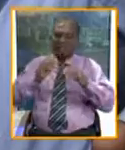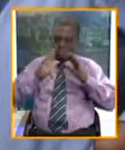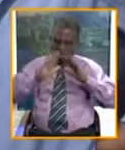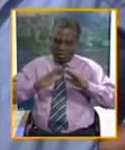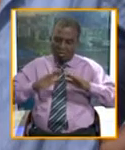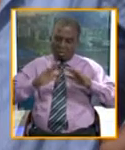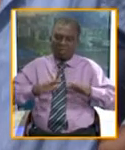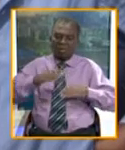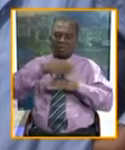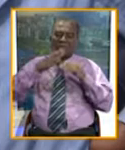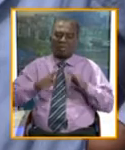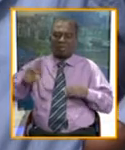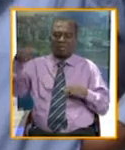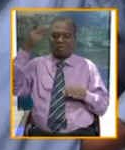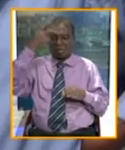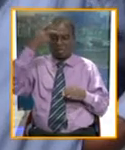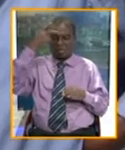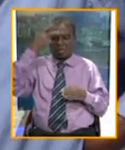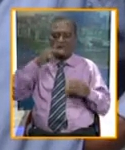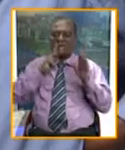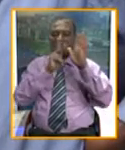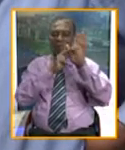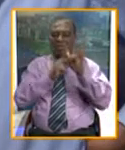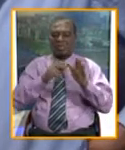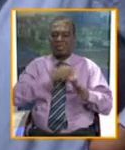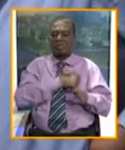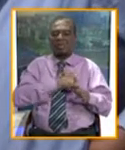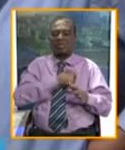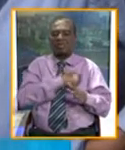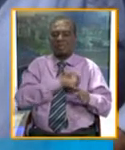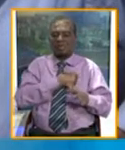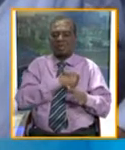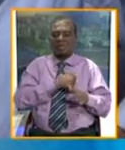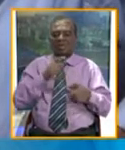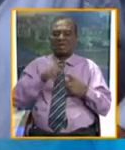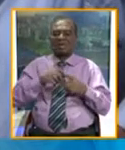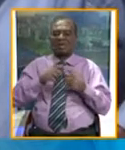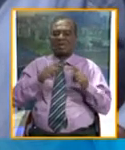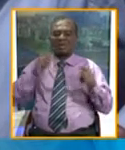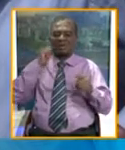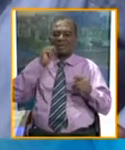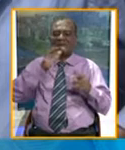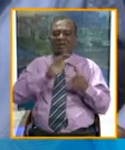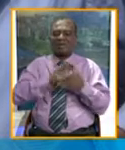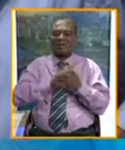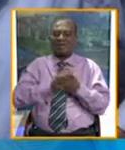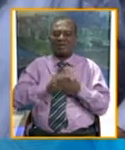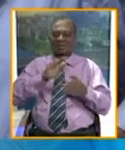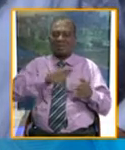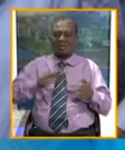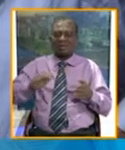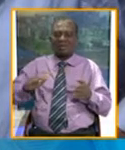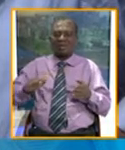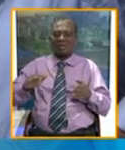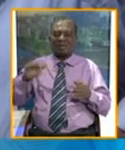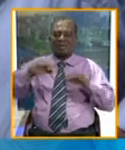calme. Le bureau politique présente ses condoléances les plus émues à sa très chère épouse, aux enfants